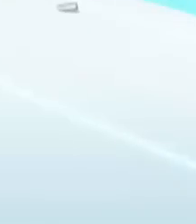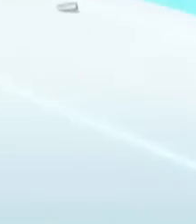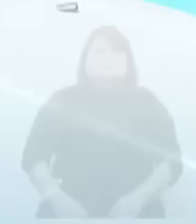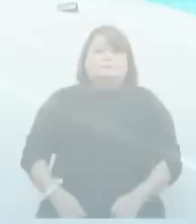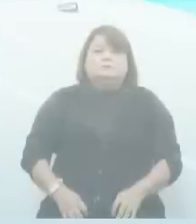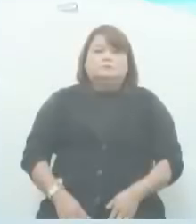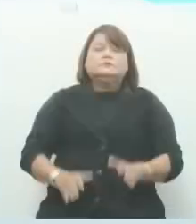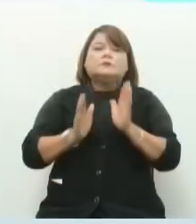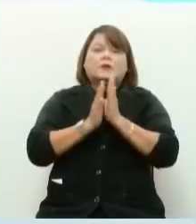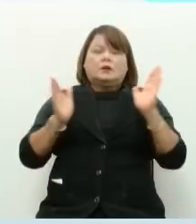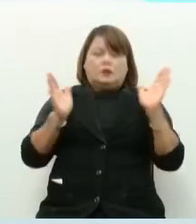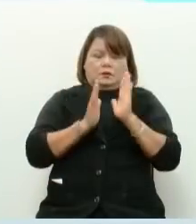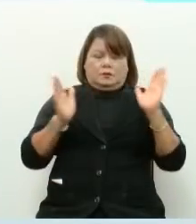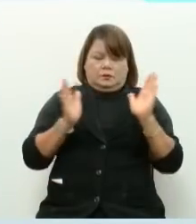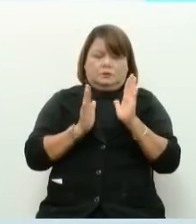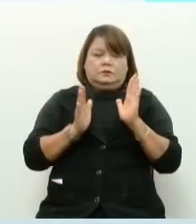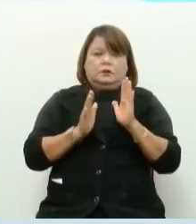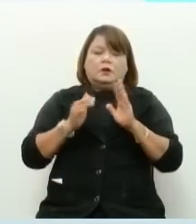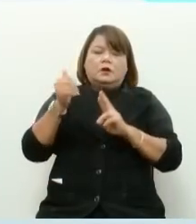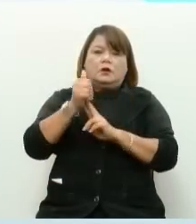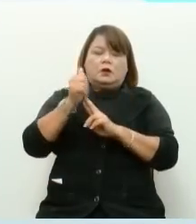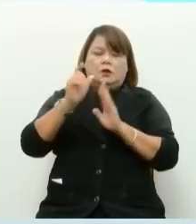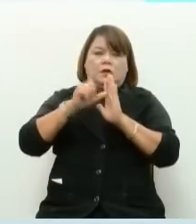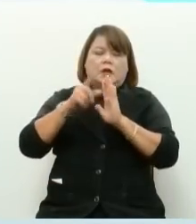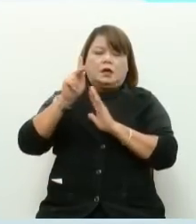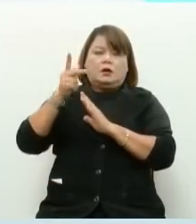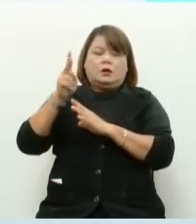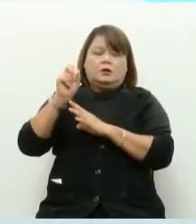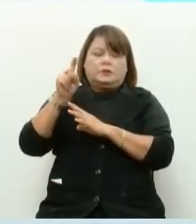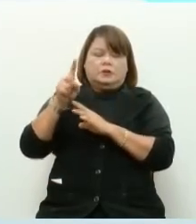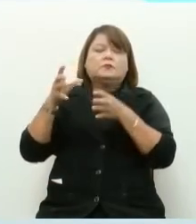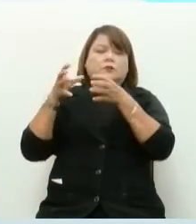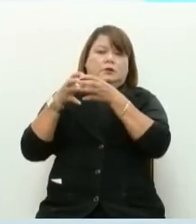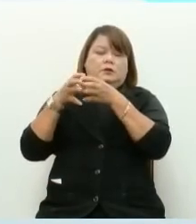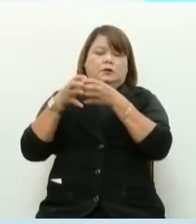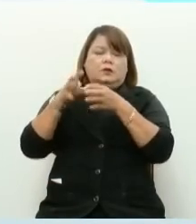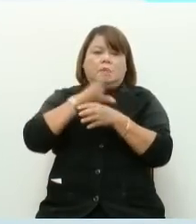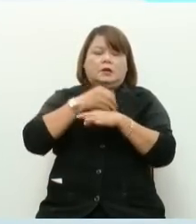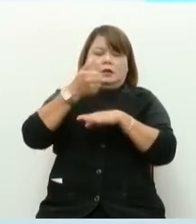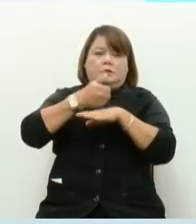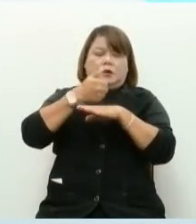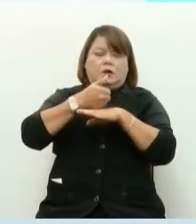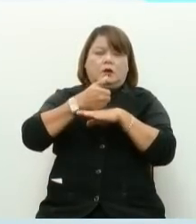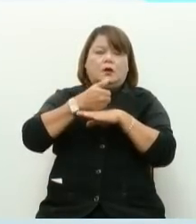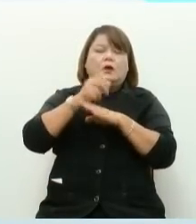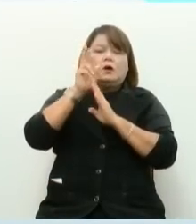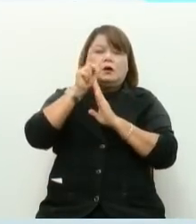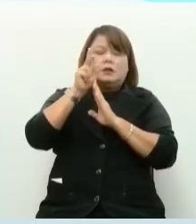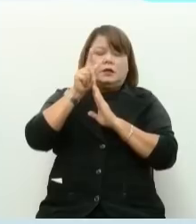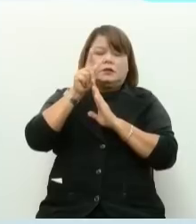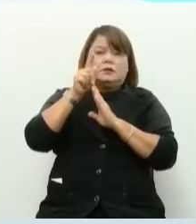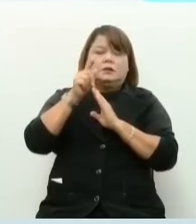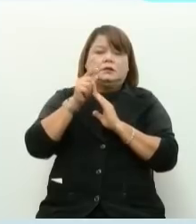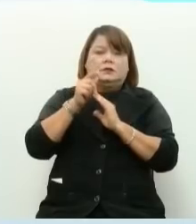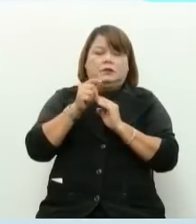ต้องขอบคุณท่านประโมทแสงกล้าค่ะท่านรองเลขาธิการกคส.พร้อมทั้งทีมงานนะคะรวมไปถึงท่านผอ.กฤษพันธ์บุญงามสมค่ะท่าน